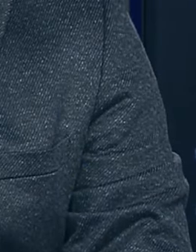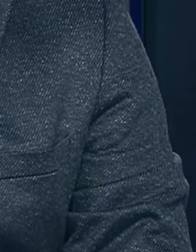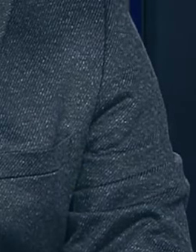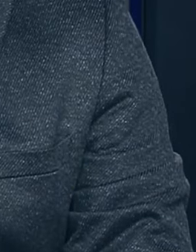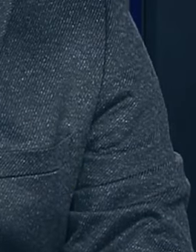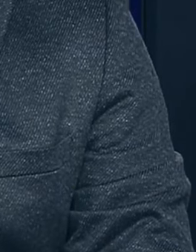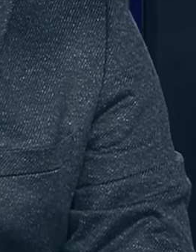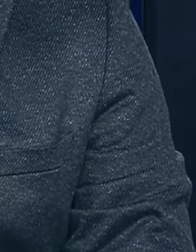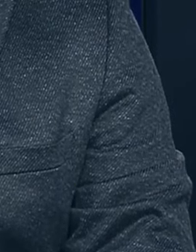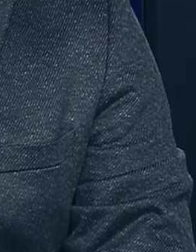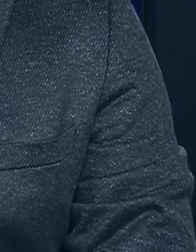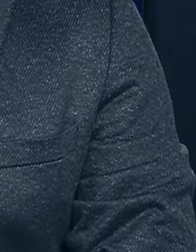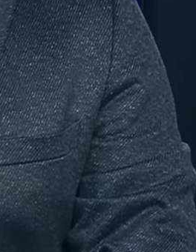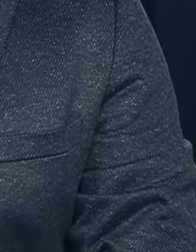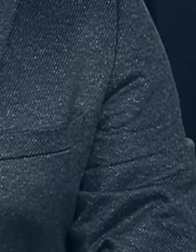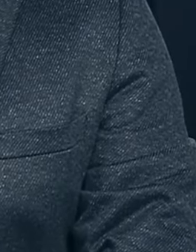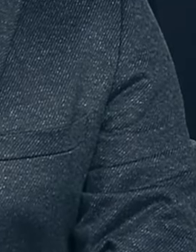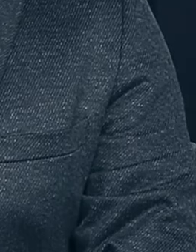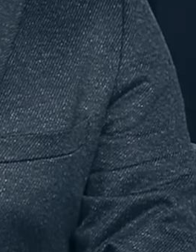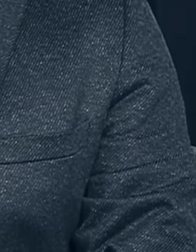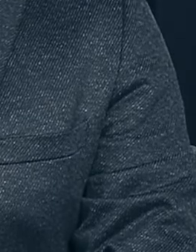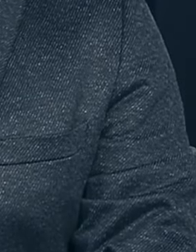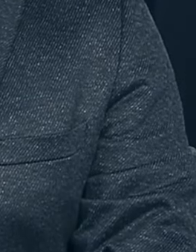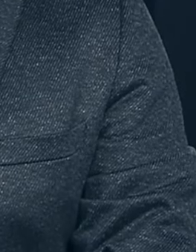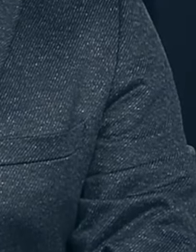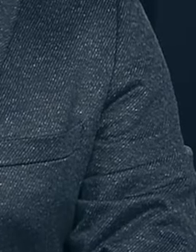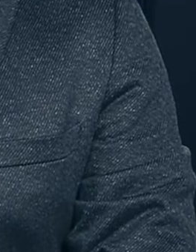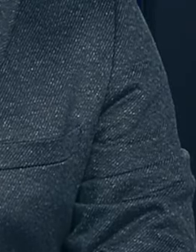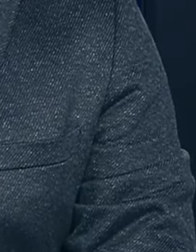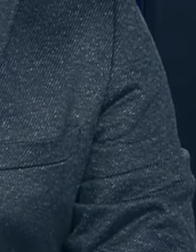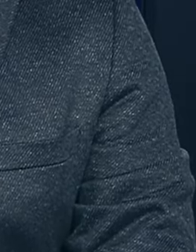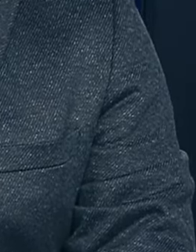бағдарламасын қараңыздар. Ғазиз, қайырлы кеш, сөз сізге өзіңізде. Кеш жарық, это Фокус внимание. Начинаем.